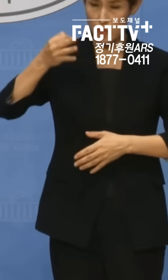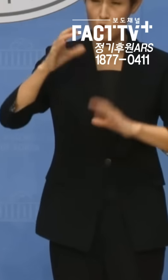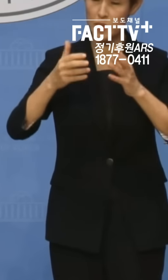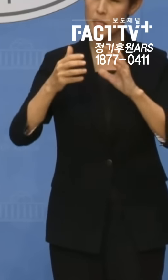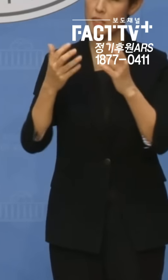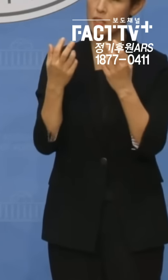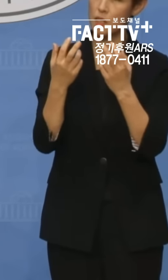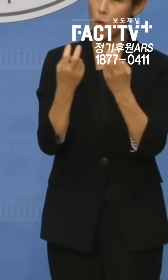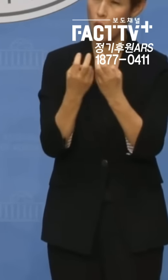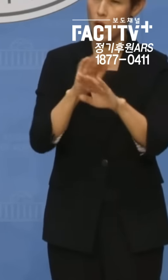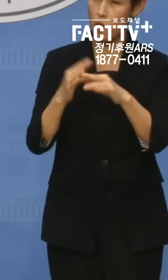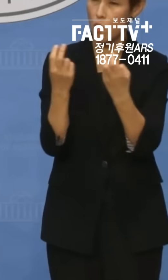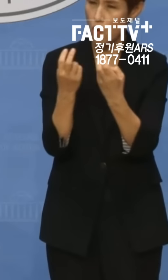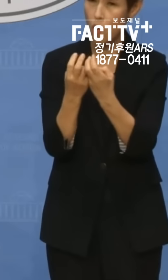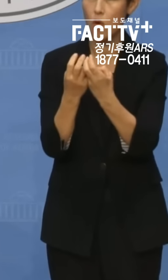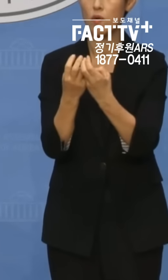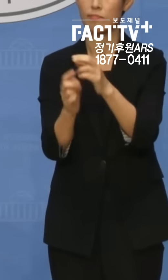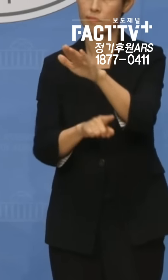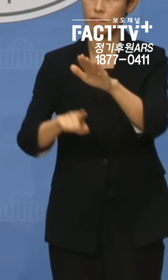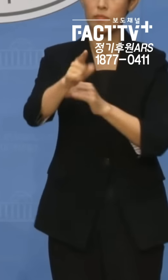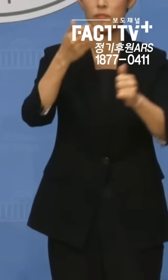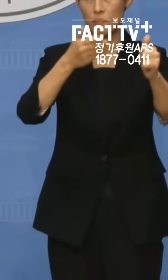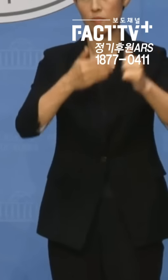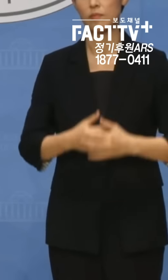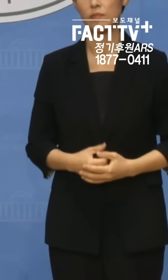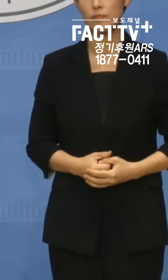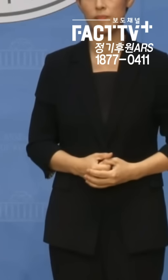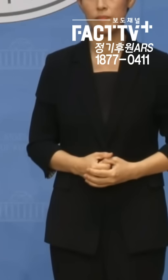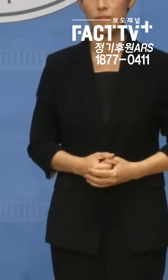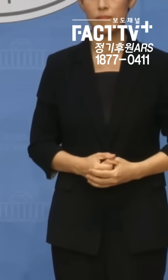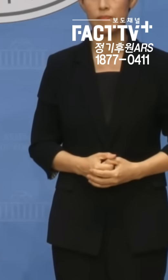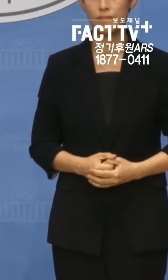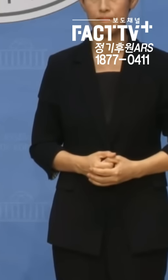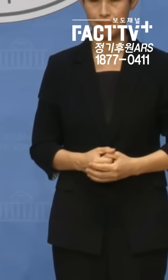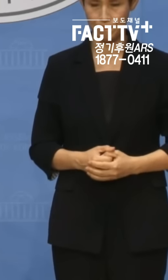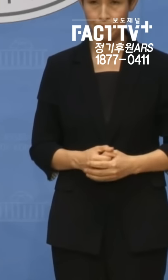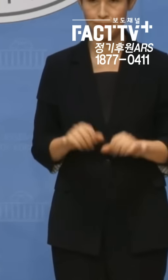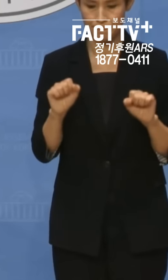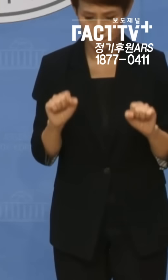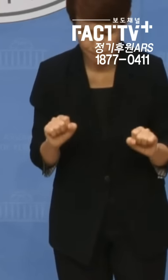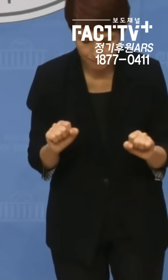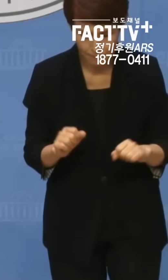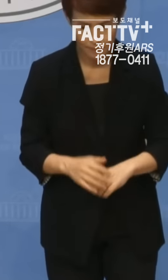낮출 대응책 수립에 앞장서기 바랍니다. 이상입니다.